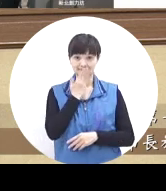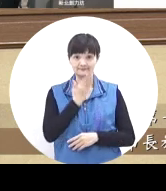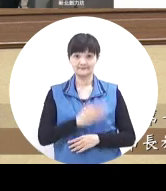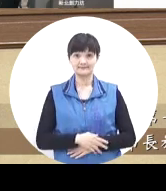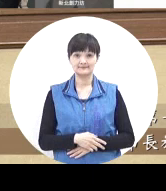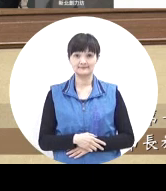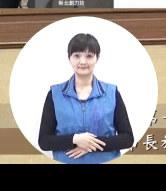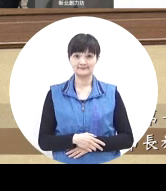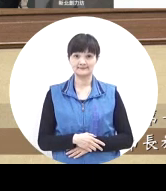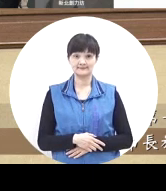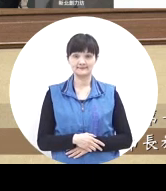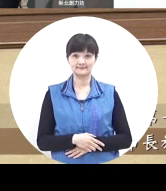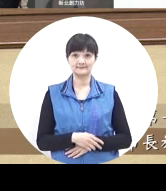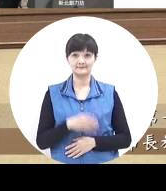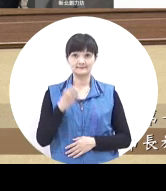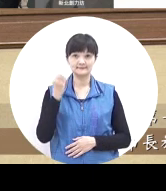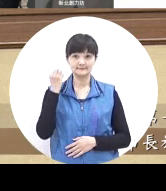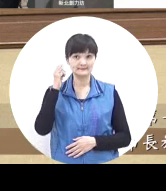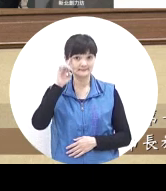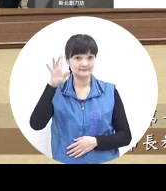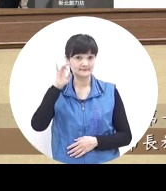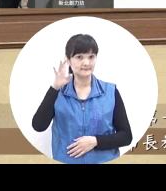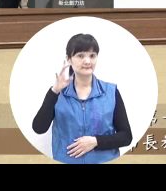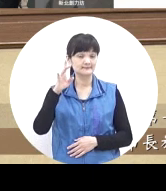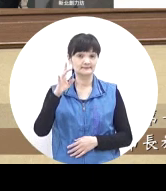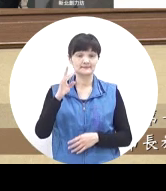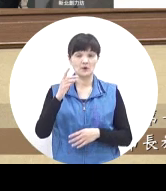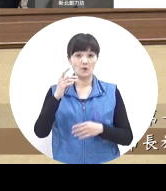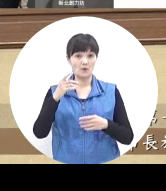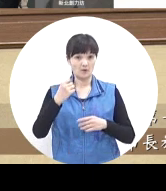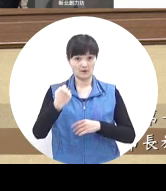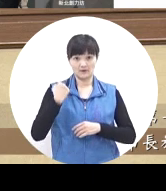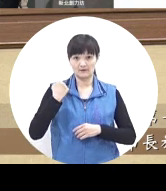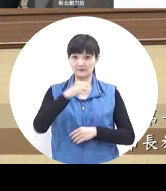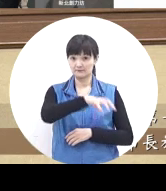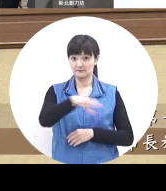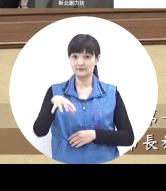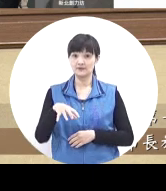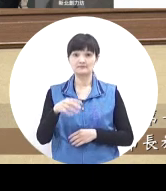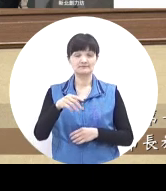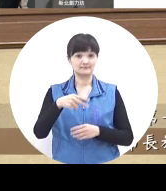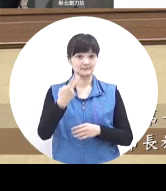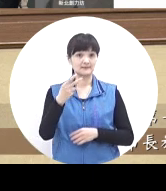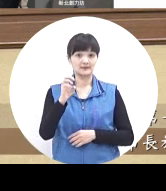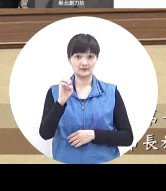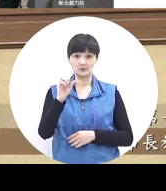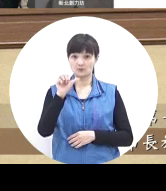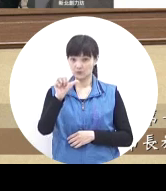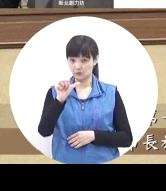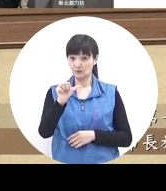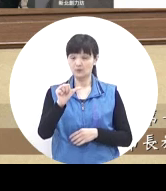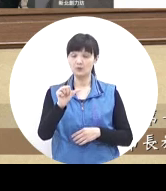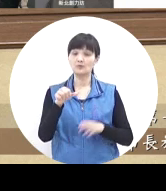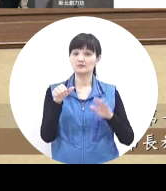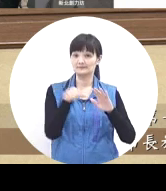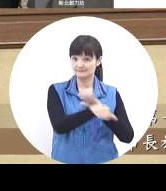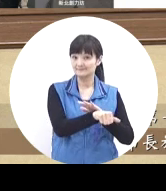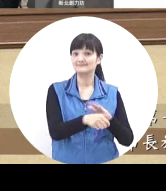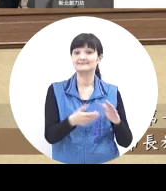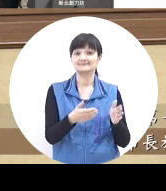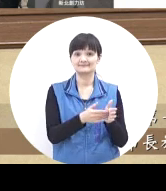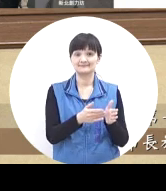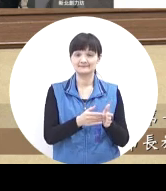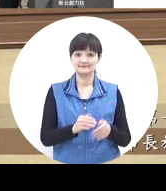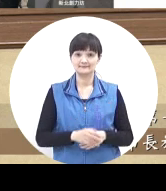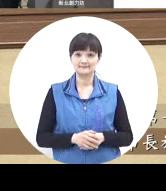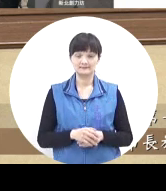至于我们的青创的协助，新北的创立坊有205组进驻，那对整个